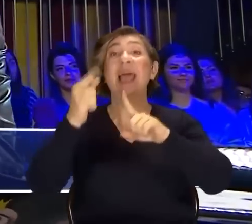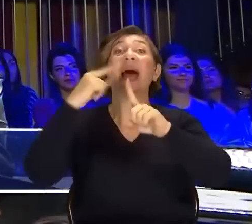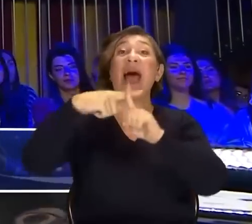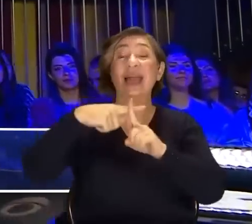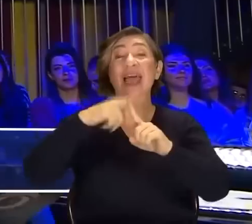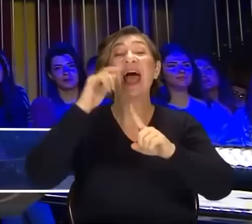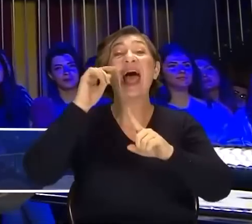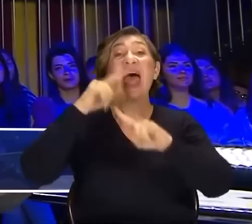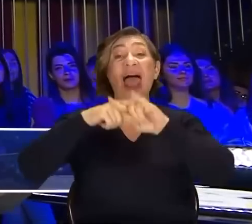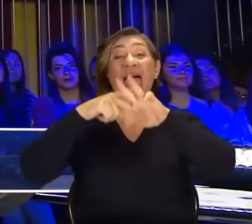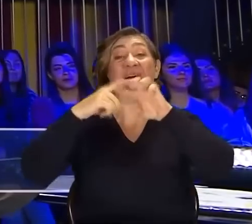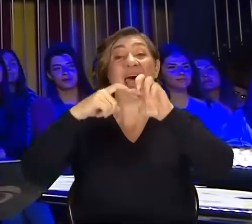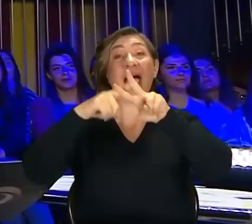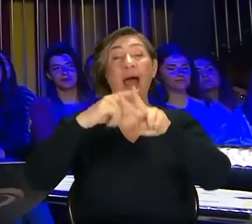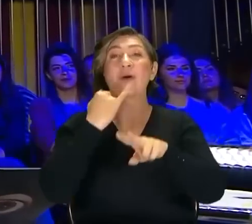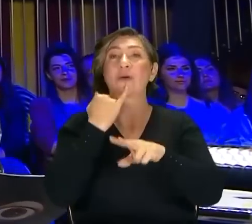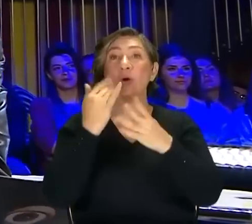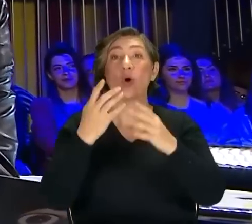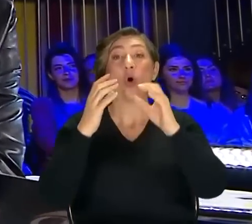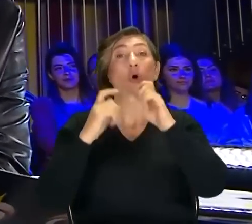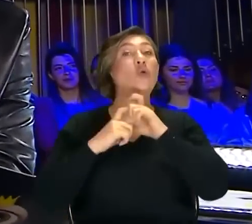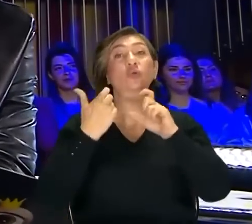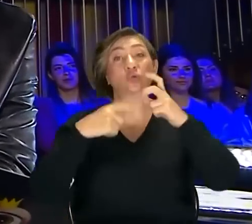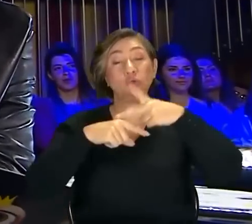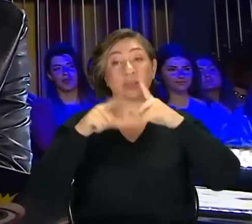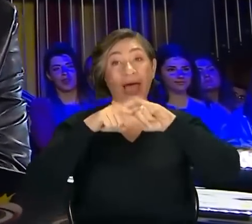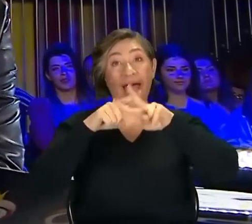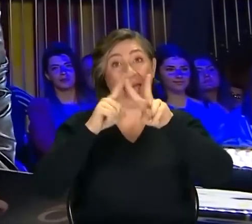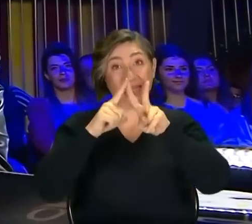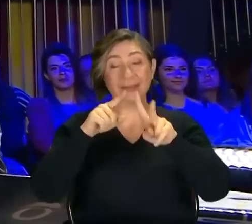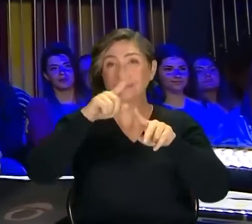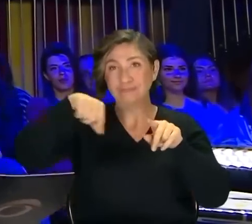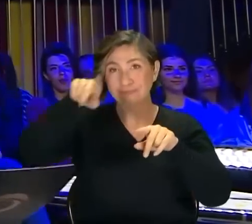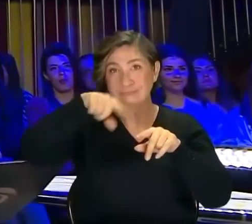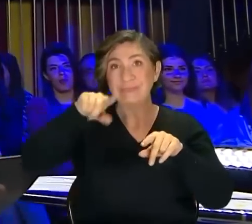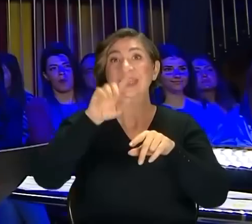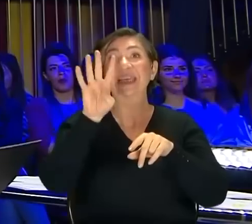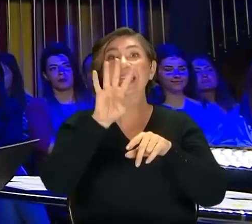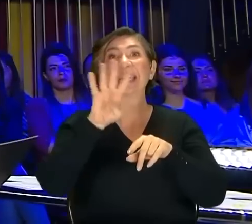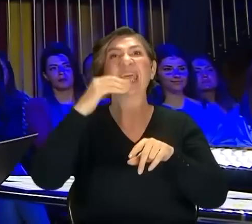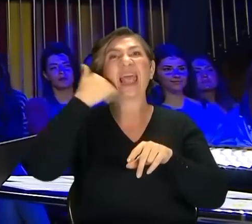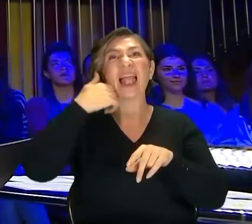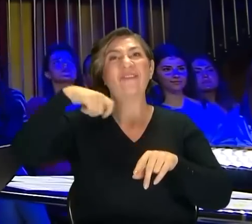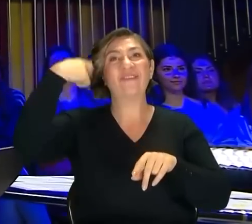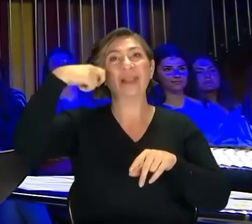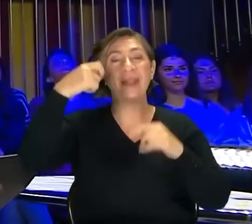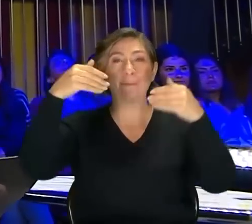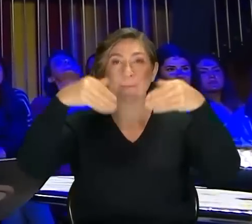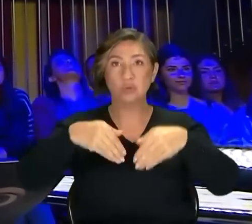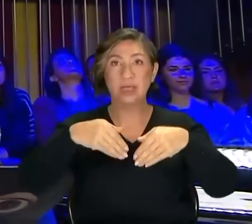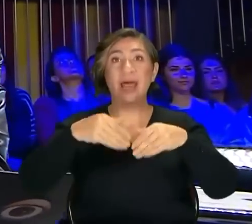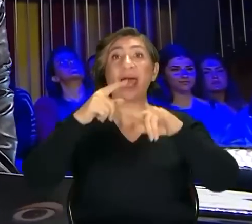ayrıca Hera konuklarım. Oğuzhan Uğur, Ceren Taşçı ve Ferdi Sancar 40 Yalan filmiyle